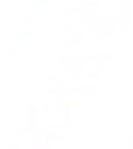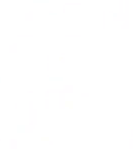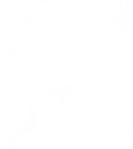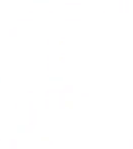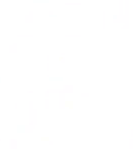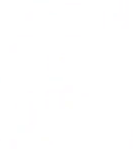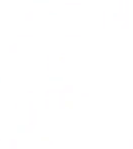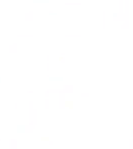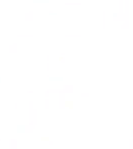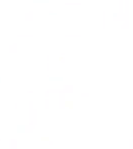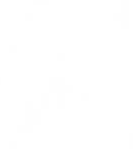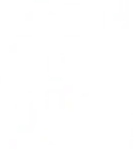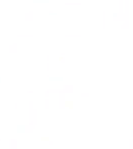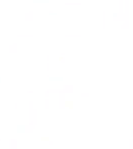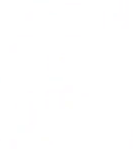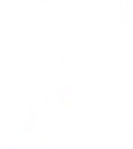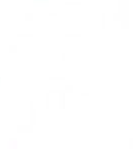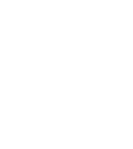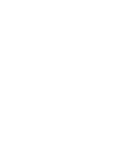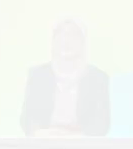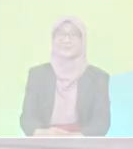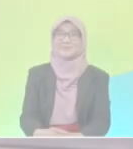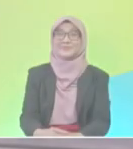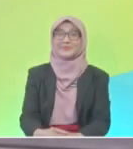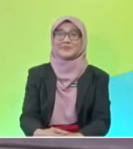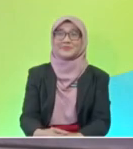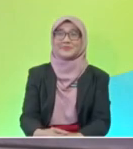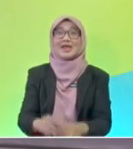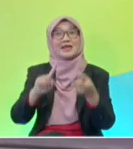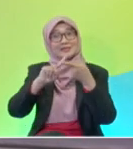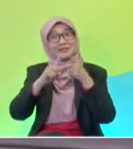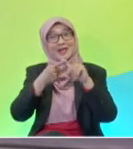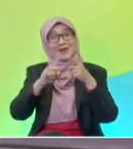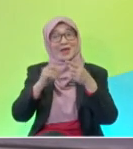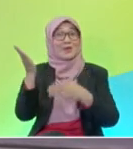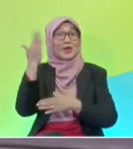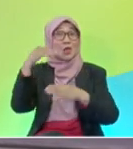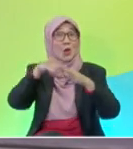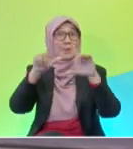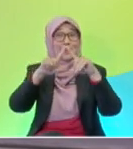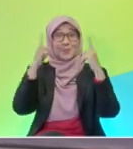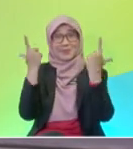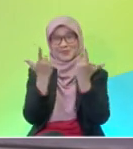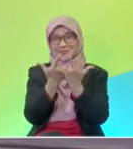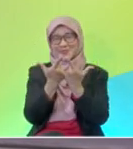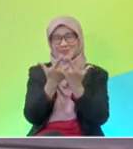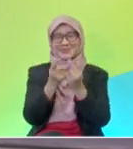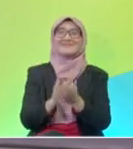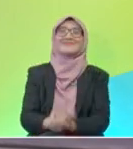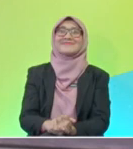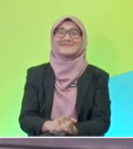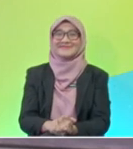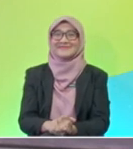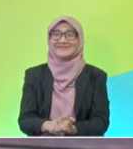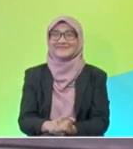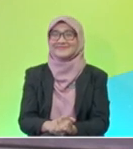Didik TV KPM kawan-kawan Jom masuk ke kelas semula baiklah sebelum kita